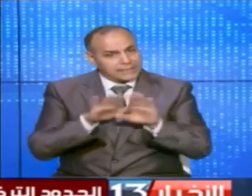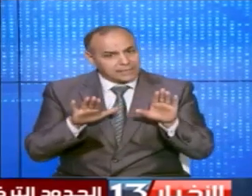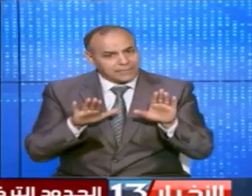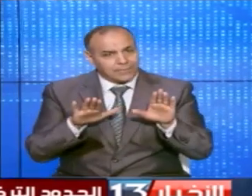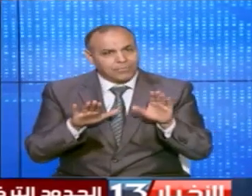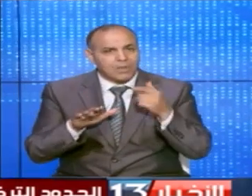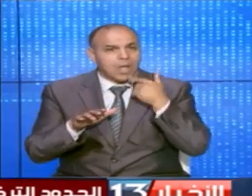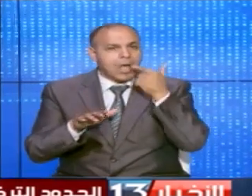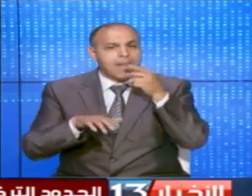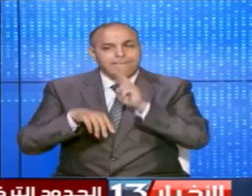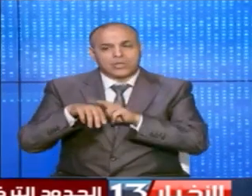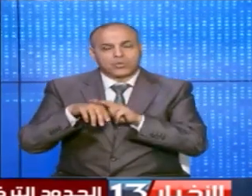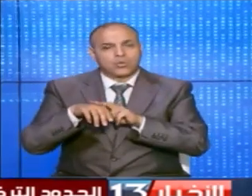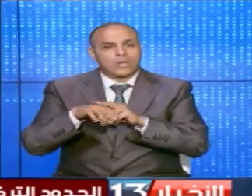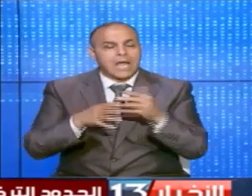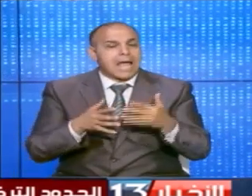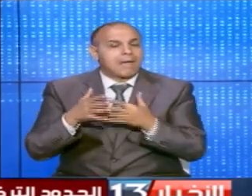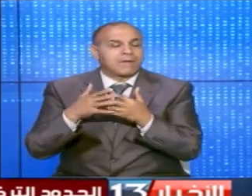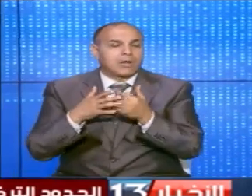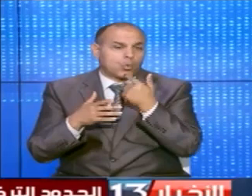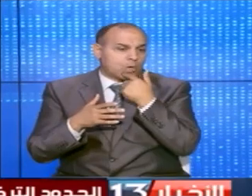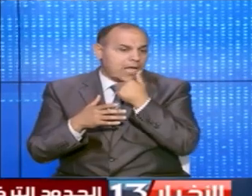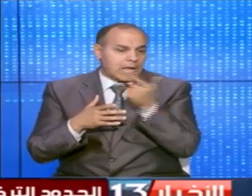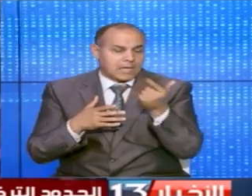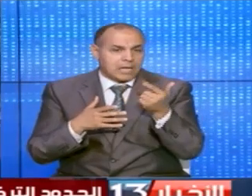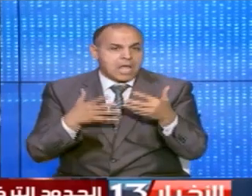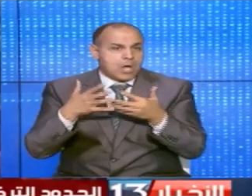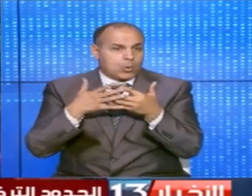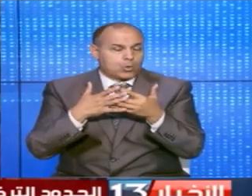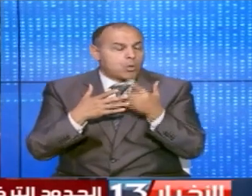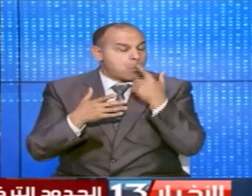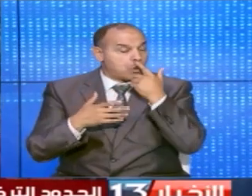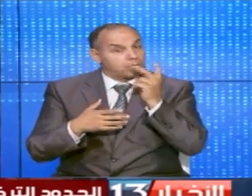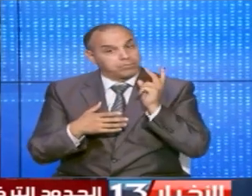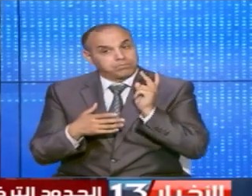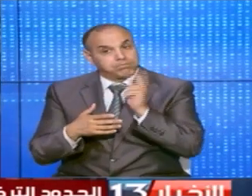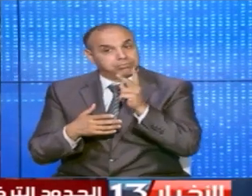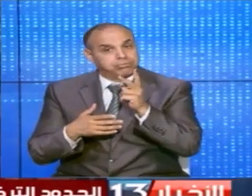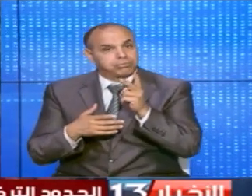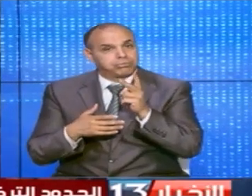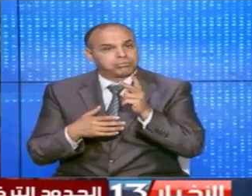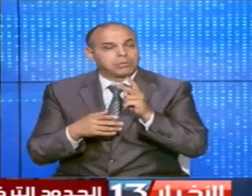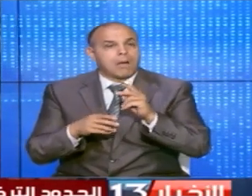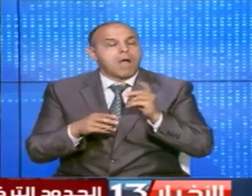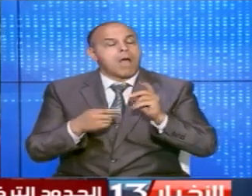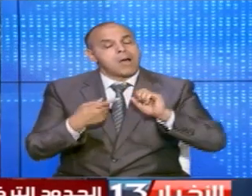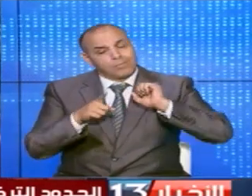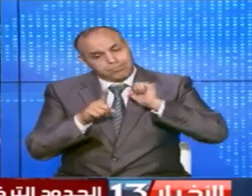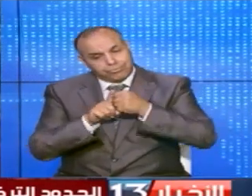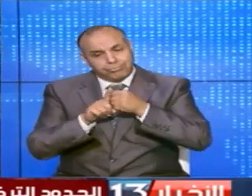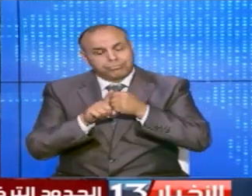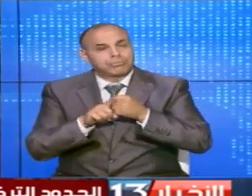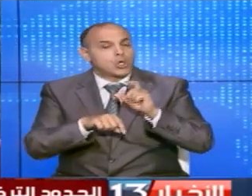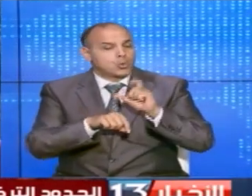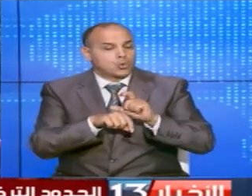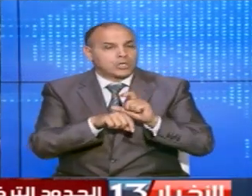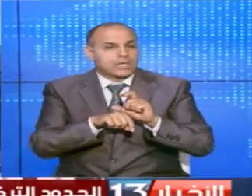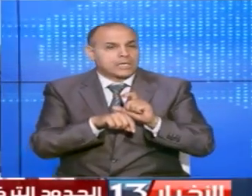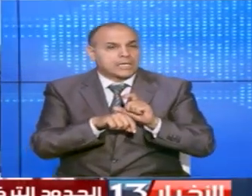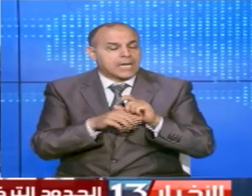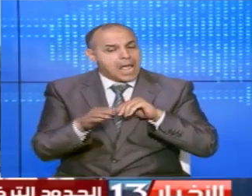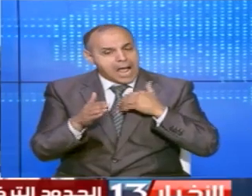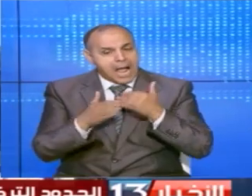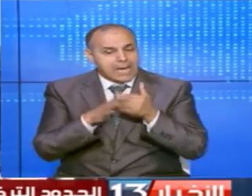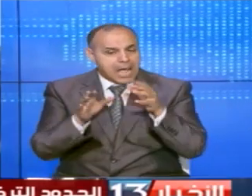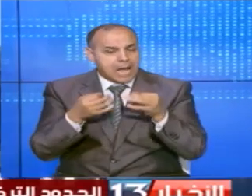وصرح مسؤول في الاداره الامريكيه بان بلاده تهدد ايضا بفرض مزيد من العقوبات في حال لم يتم التوصل الى